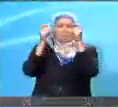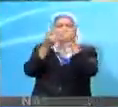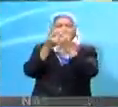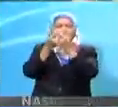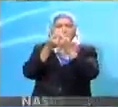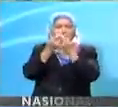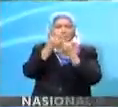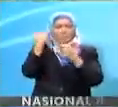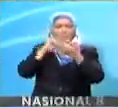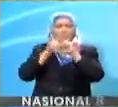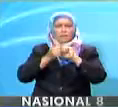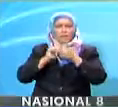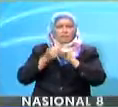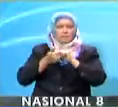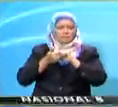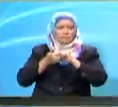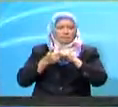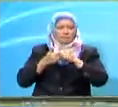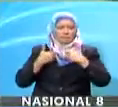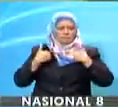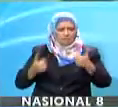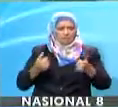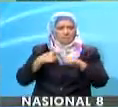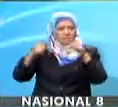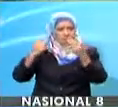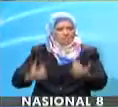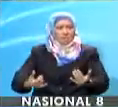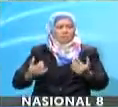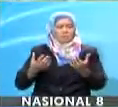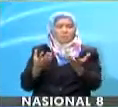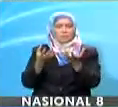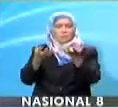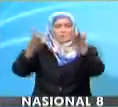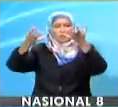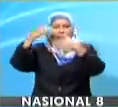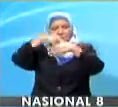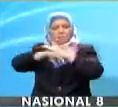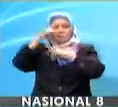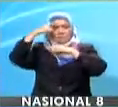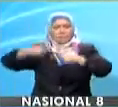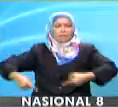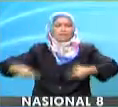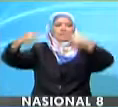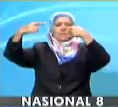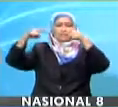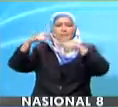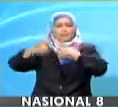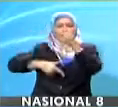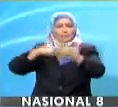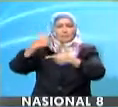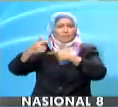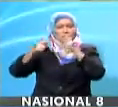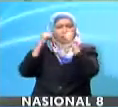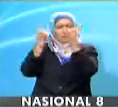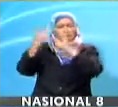kecergasan, kini begitu teruja untuk beraksi bersama kelab gergasi Liga Perdana Inggeris itu dan bertekad memberikan yang terbaik malam